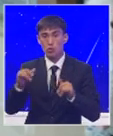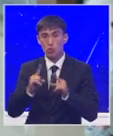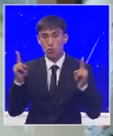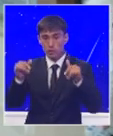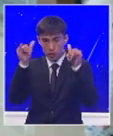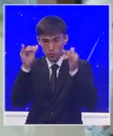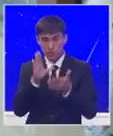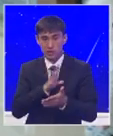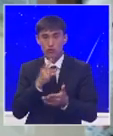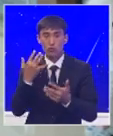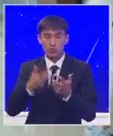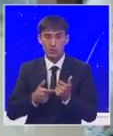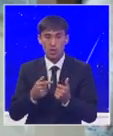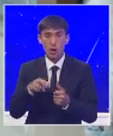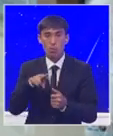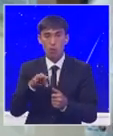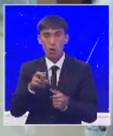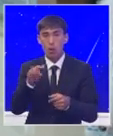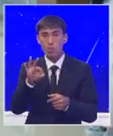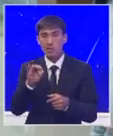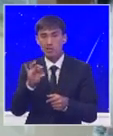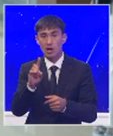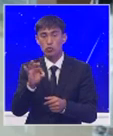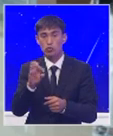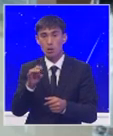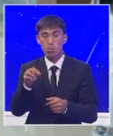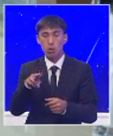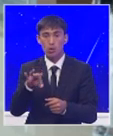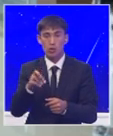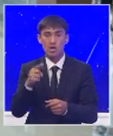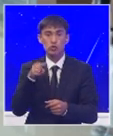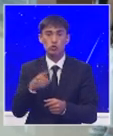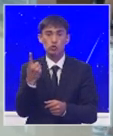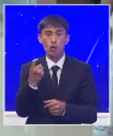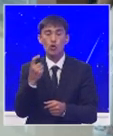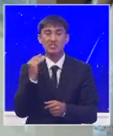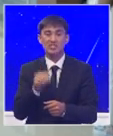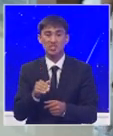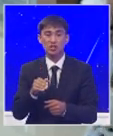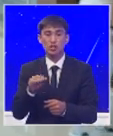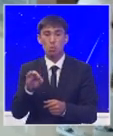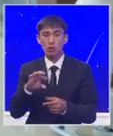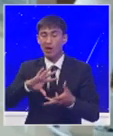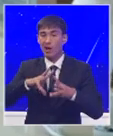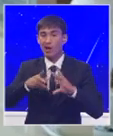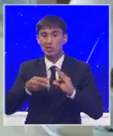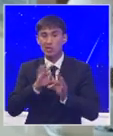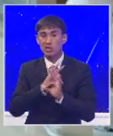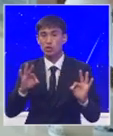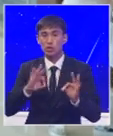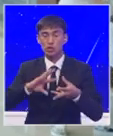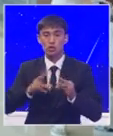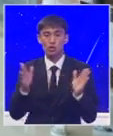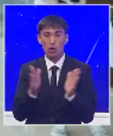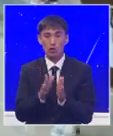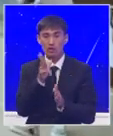крупнорогатого скота, в том числе по абердин ангусской породы, около 100 тысяч голов. Это отличный результат для столь